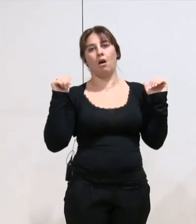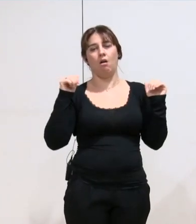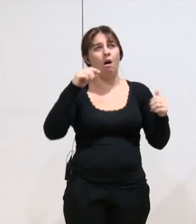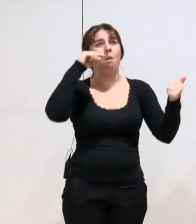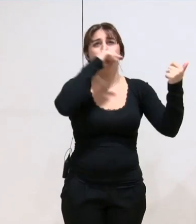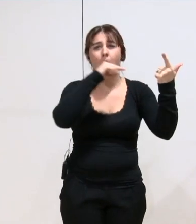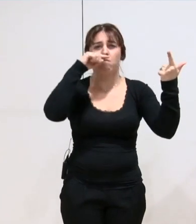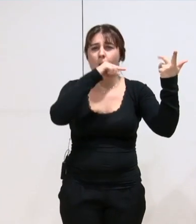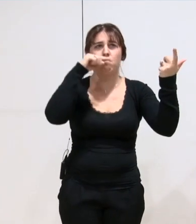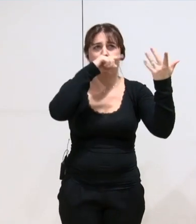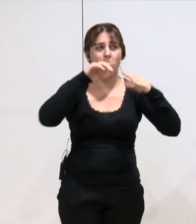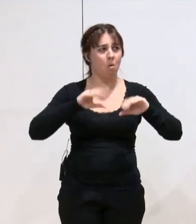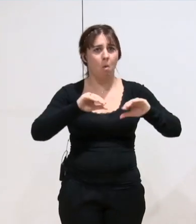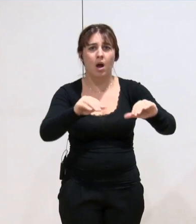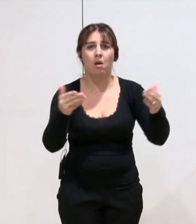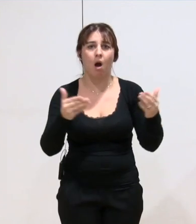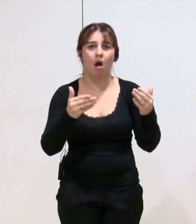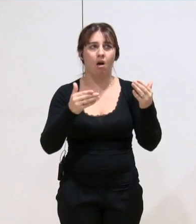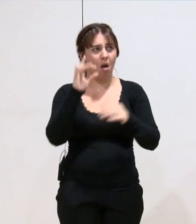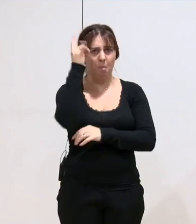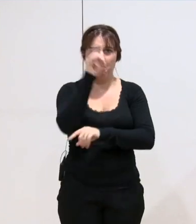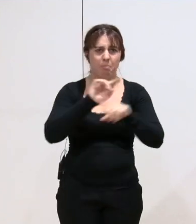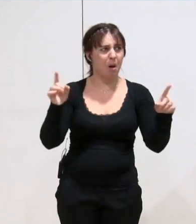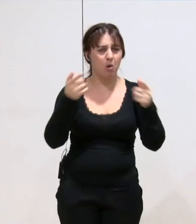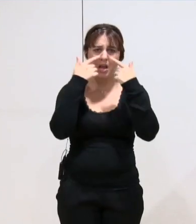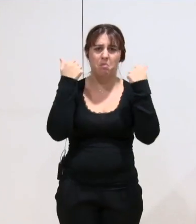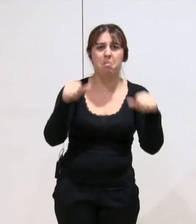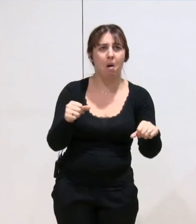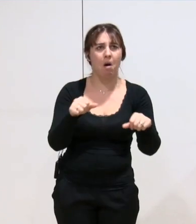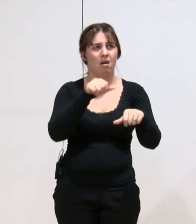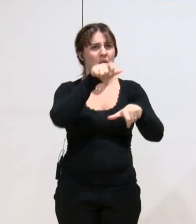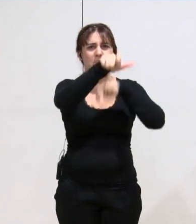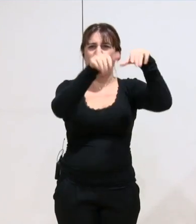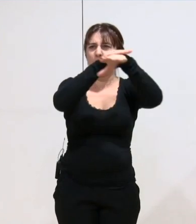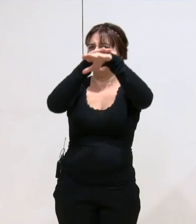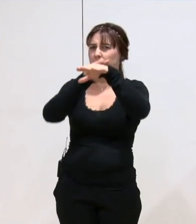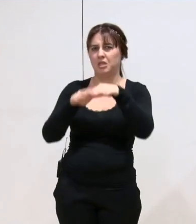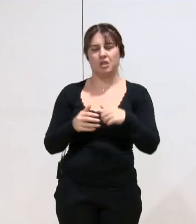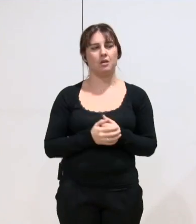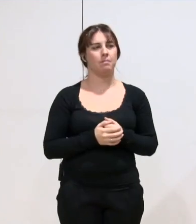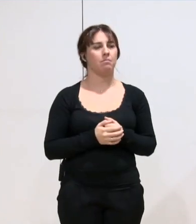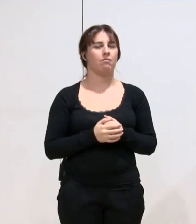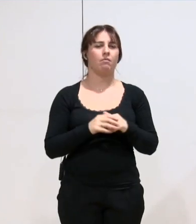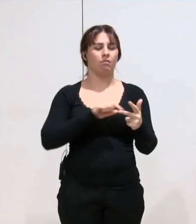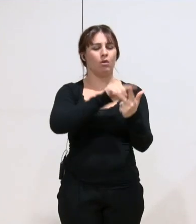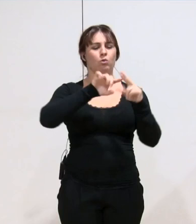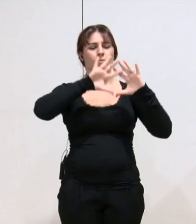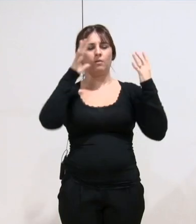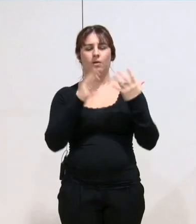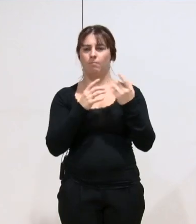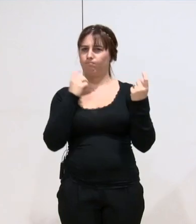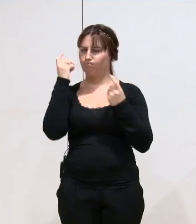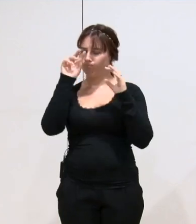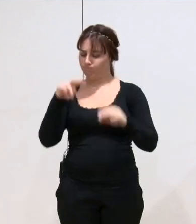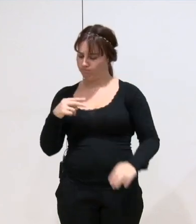la situation et la malhonnêteté réelle ou supposée des politiques. Ces éléments doivent nous faire réfléchir bien au-delà